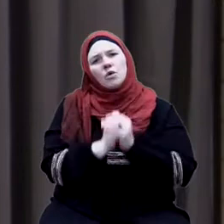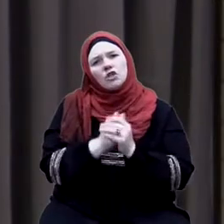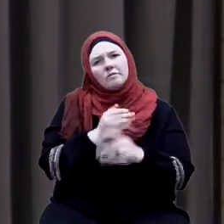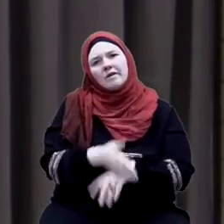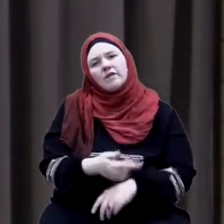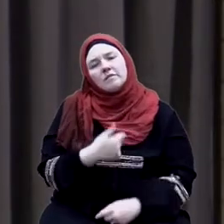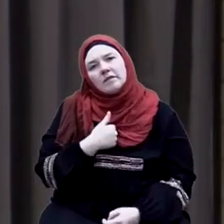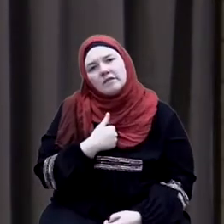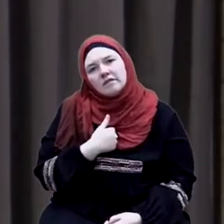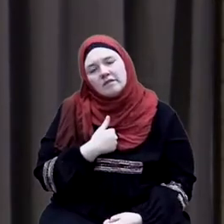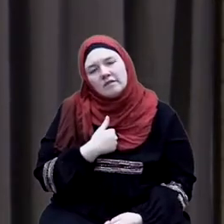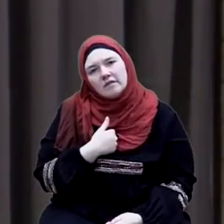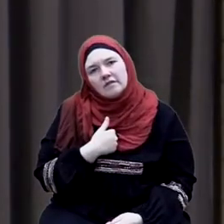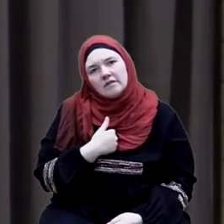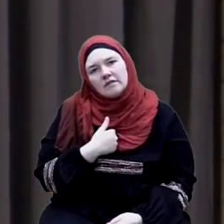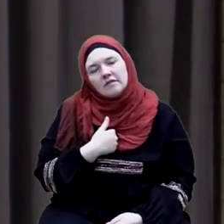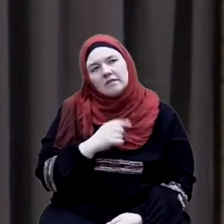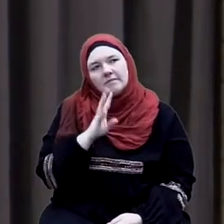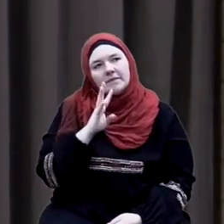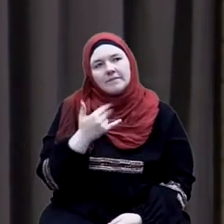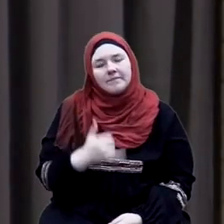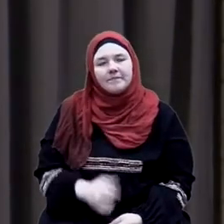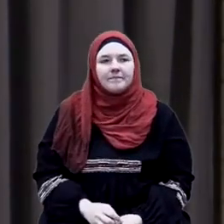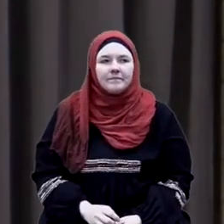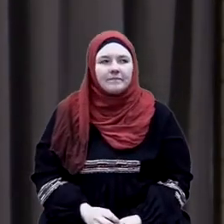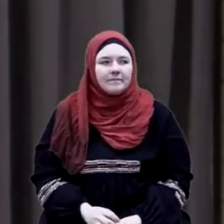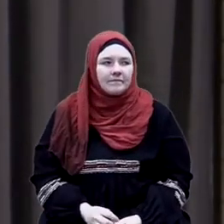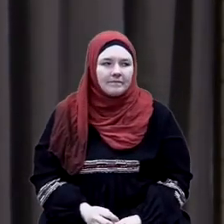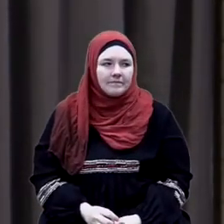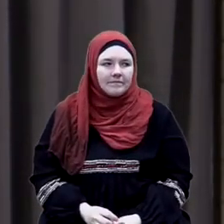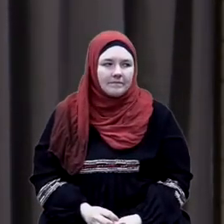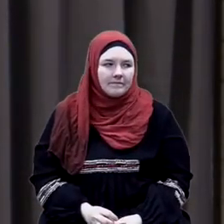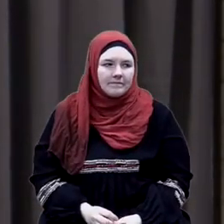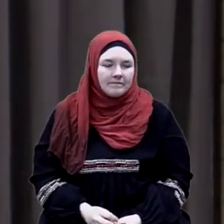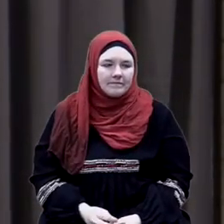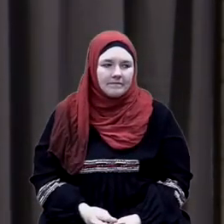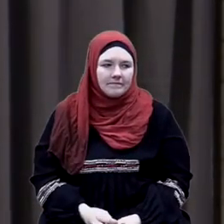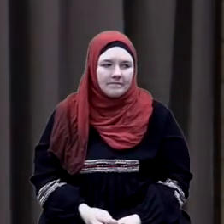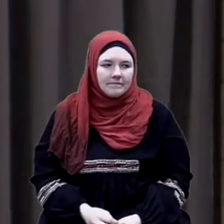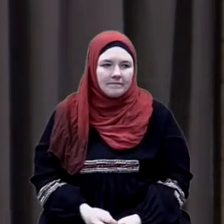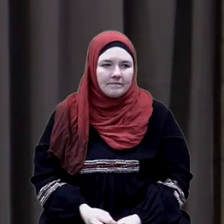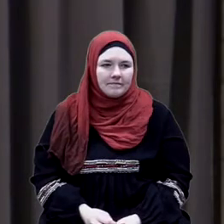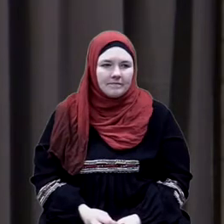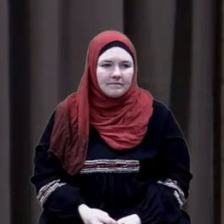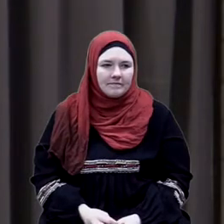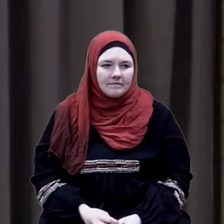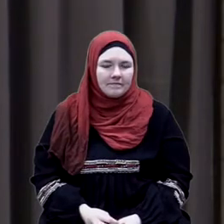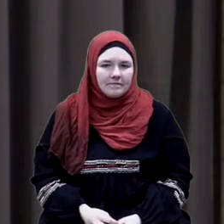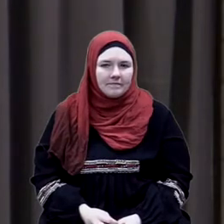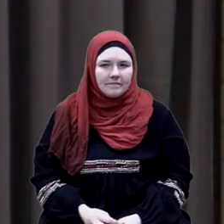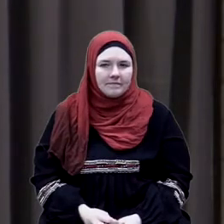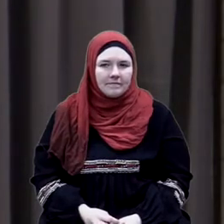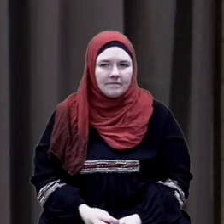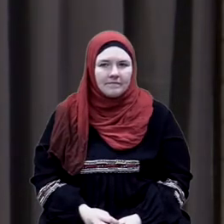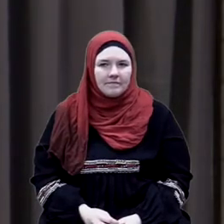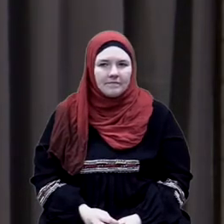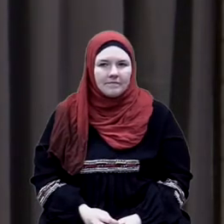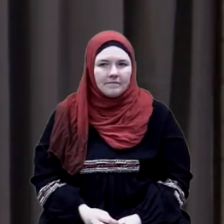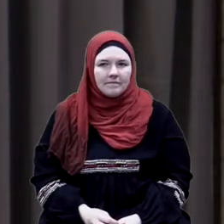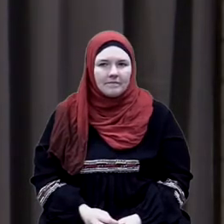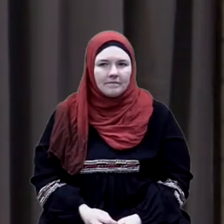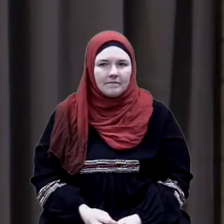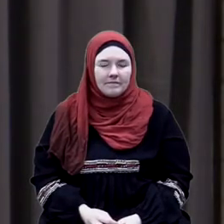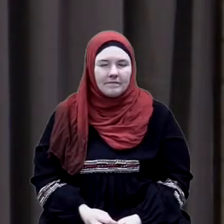me? قَالُوا نَعْبُدُ إِلَهَكَ وَإِلَهَ آبَائِكَ إِبْرَاهِيمَ وَإِسْمَاعِيلَ